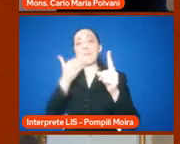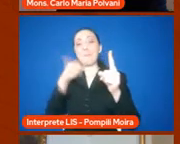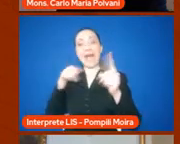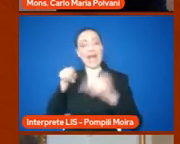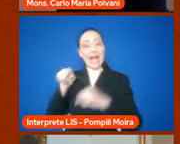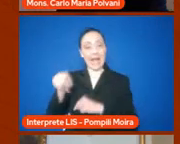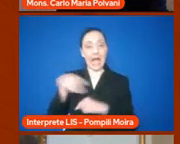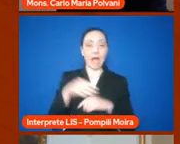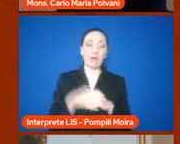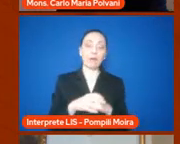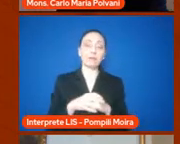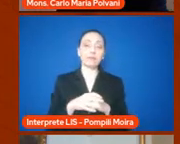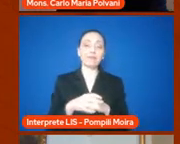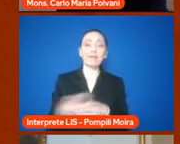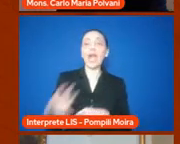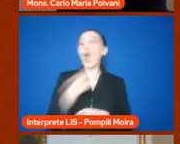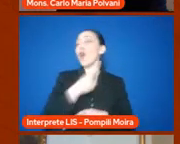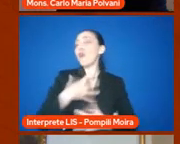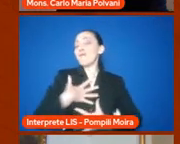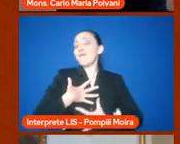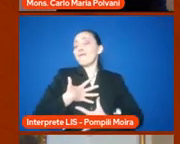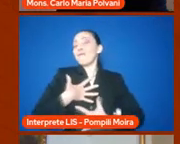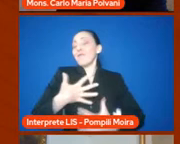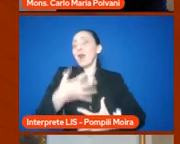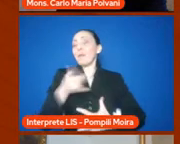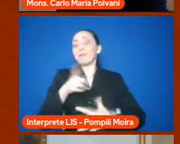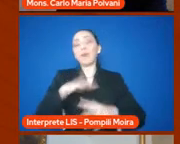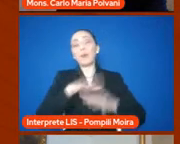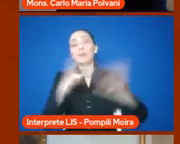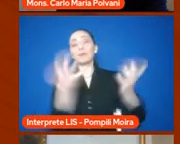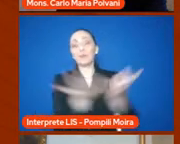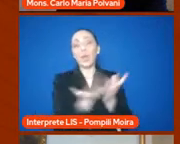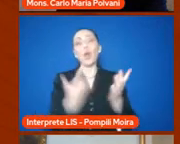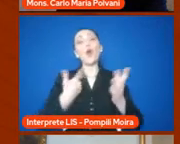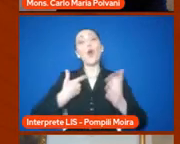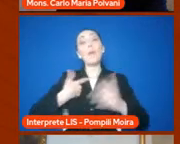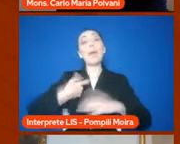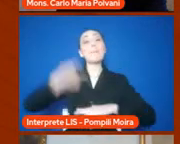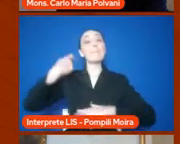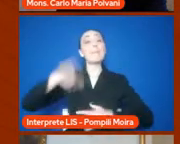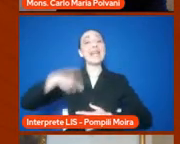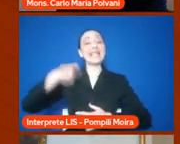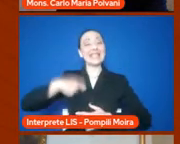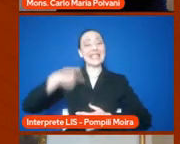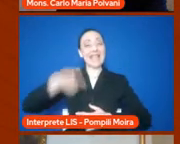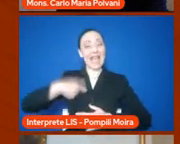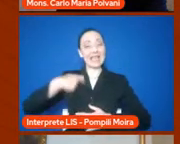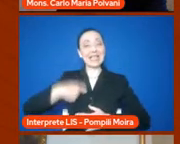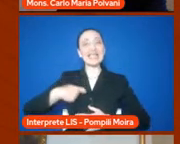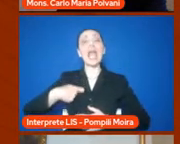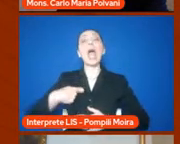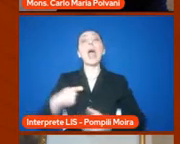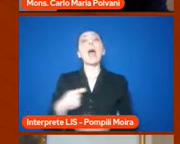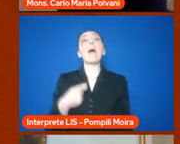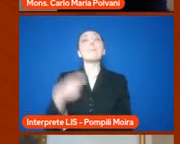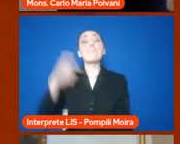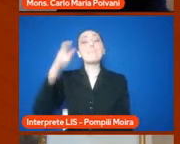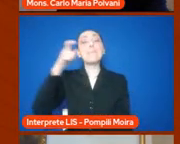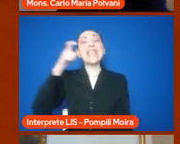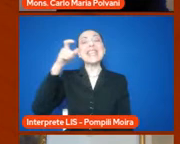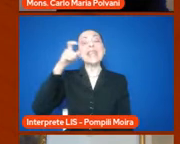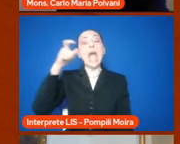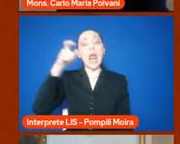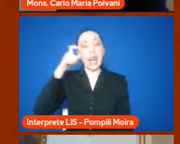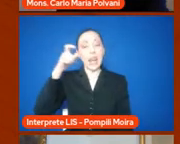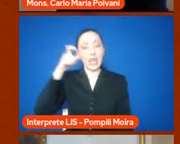la nostra vocazione atlantica prende forza con la presidenza di Biden, che oggi fa una conferenza sul clima importante. Ci illumini,